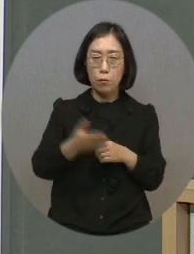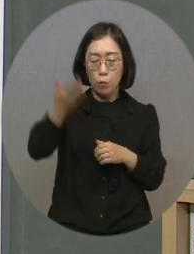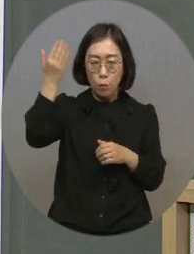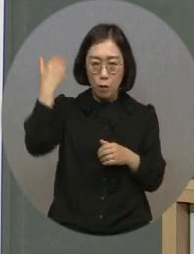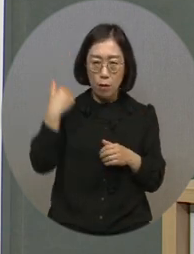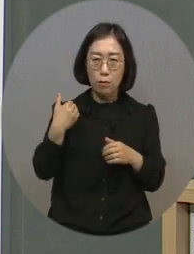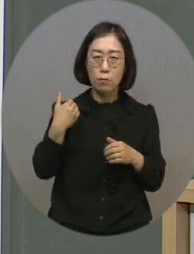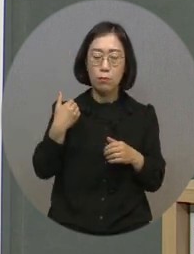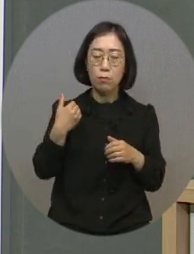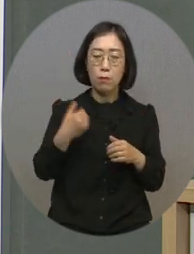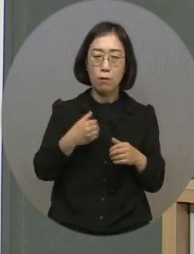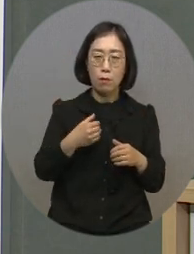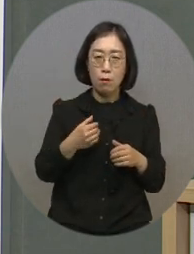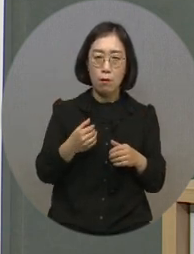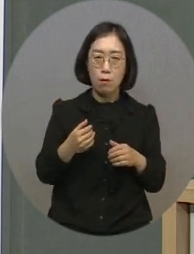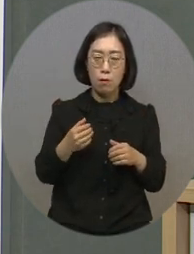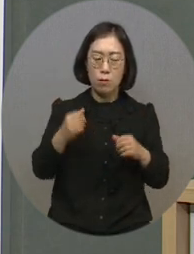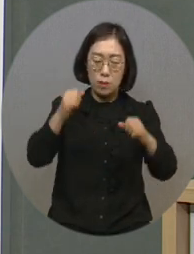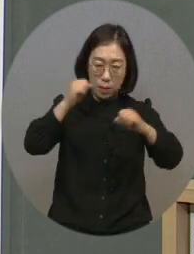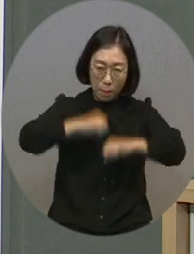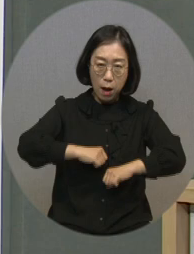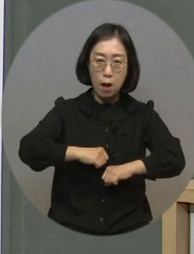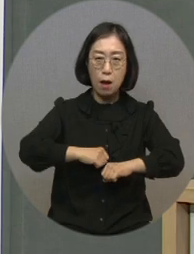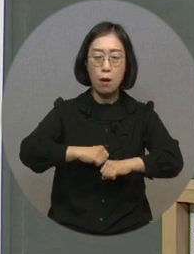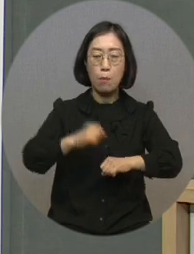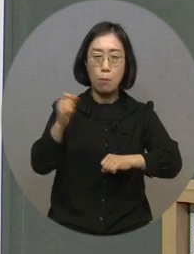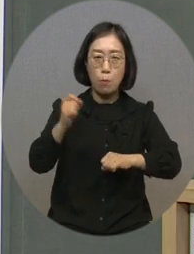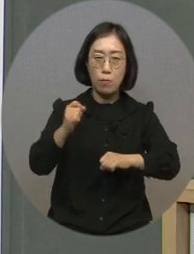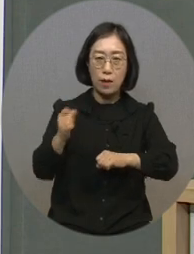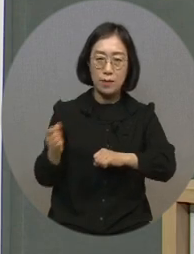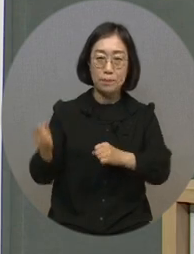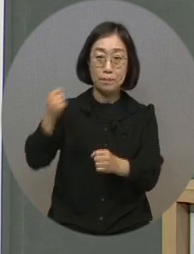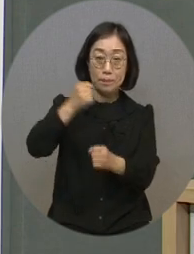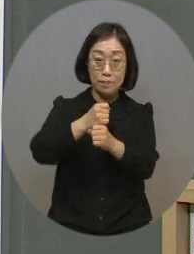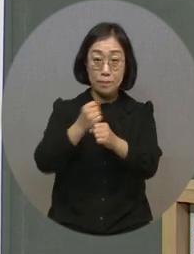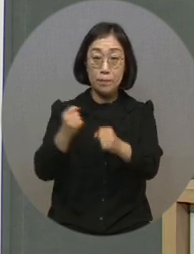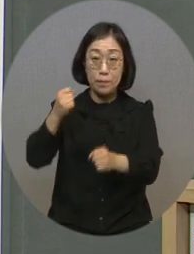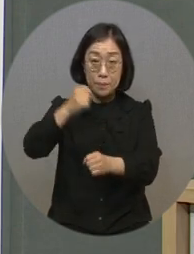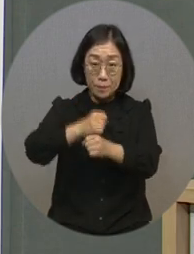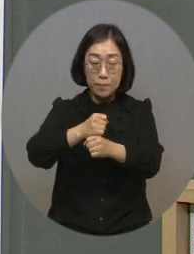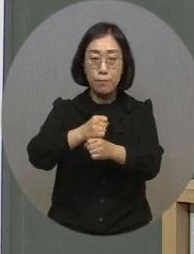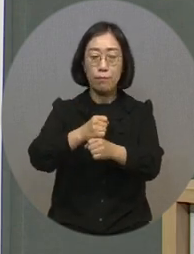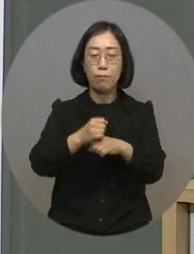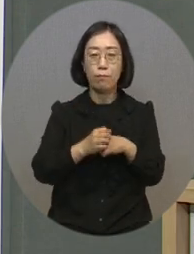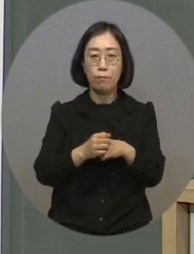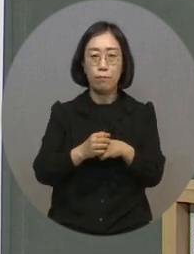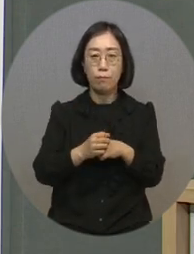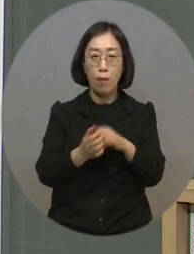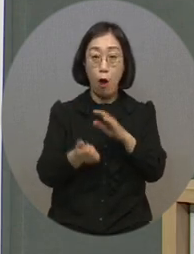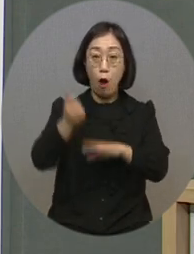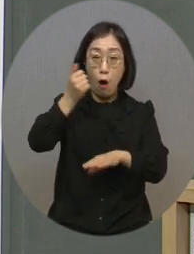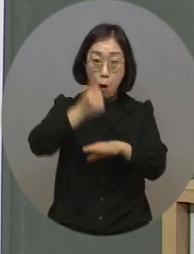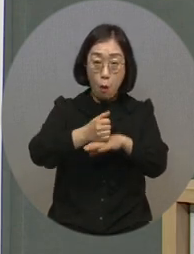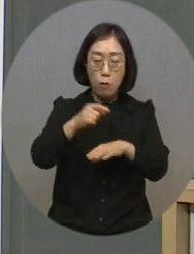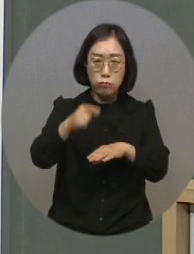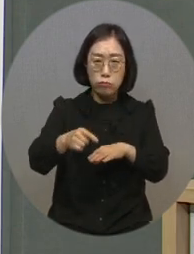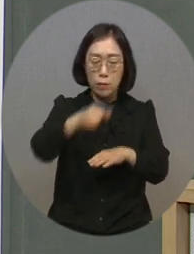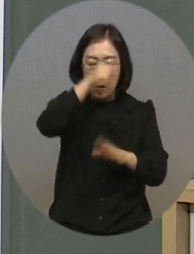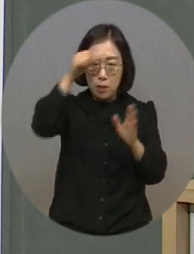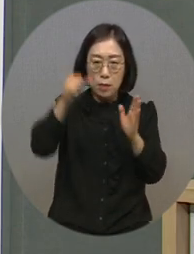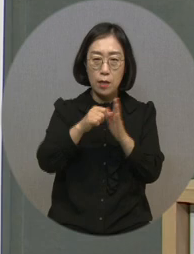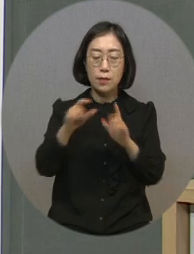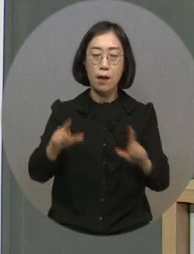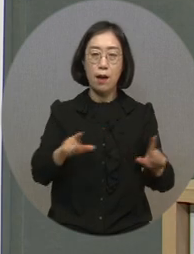인생을 살아오면서 그분 나름대로의 한 인생을 어떻게